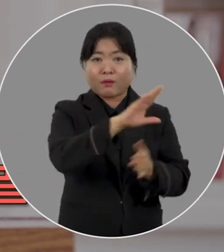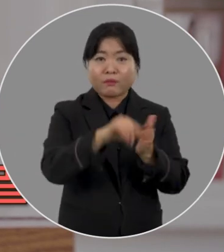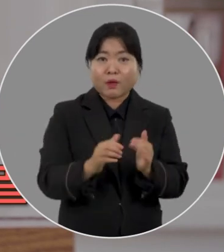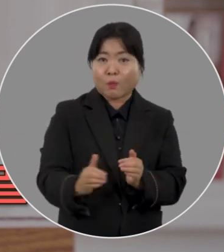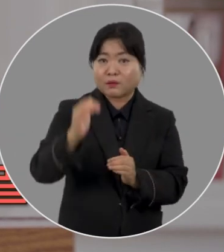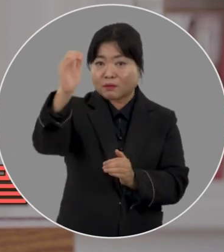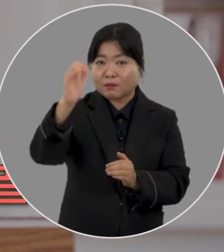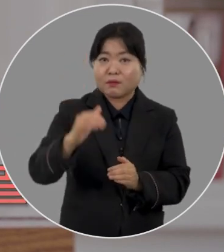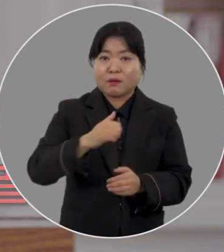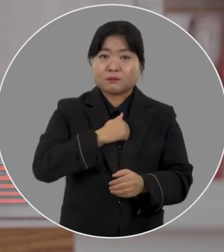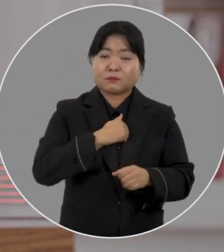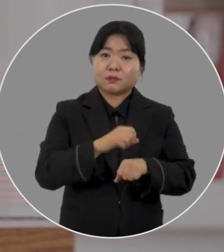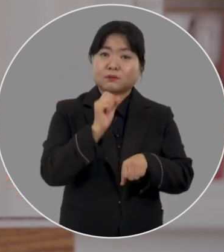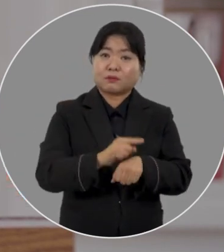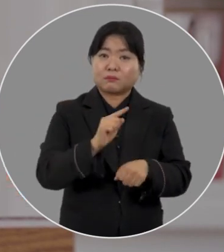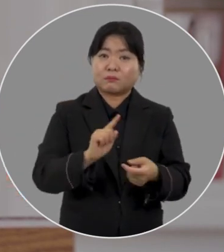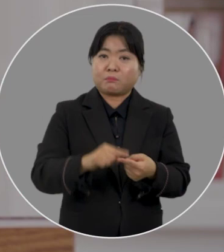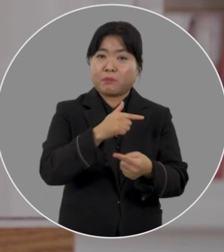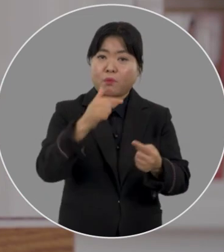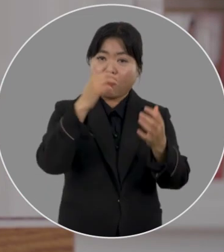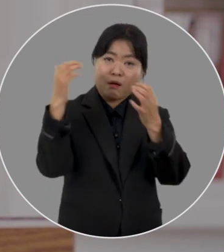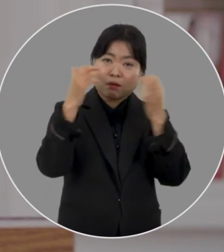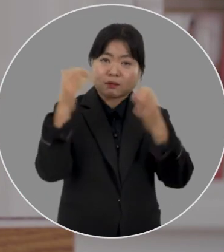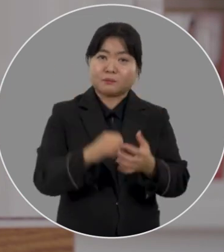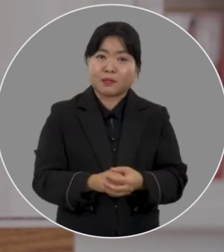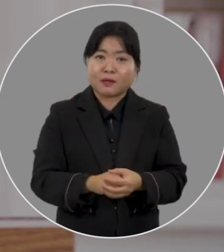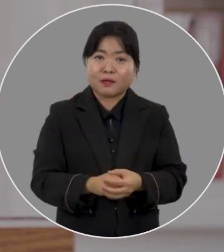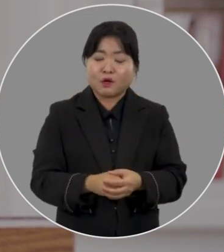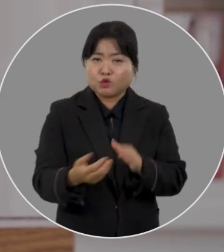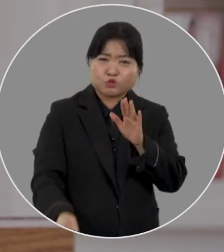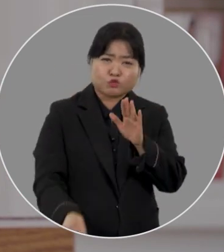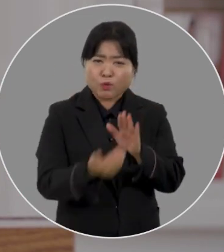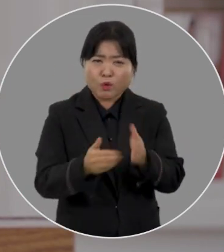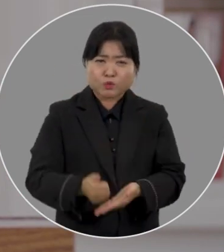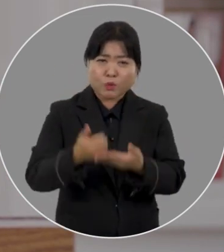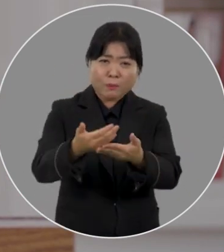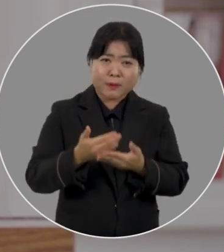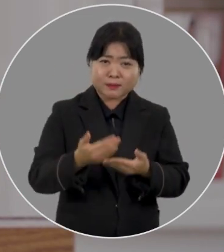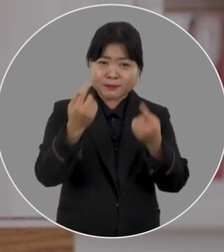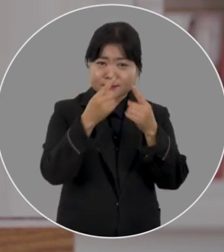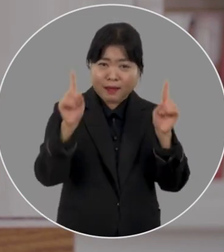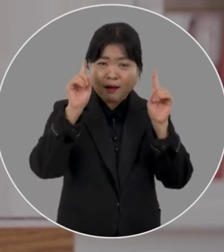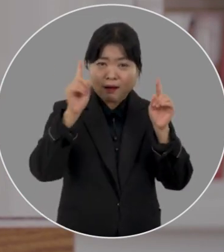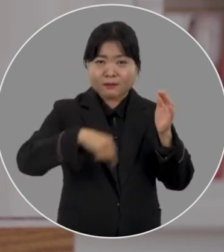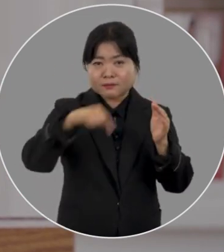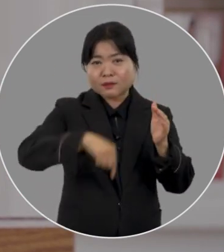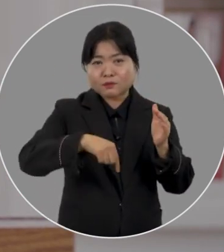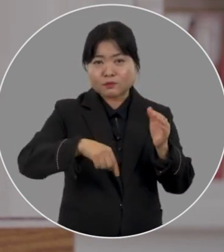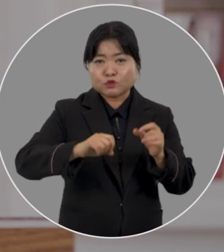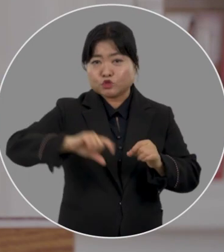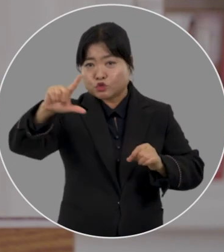했을 때 자기의 정체성이 매우 이제 헷갈렸다는 겁니다. 최고의 존경받는 대학 캠퍼스